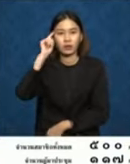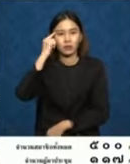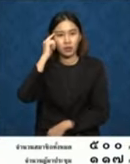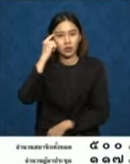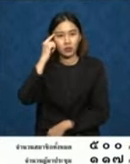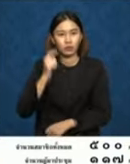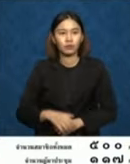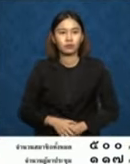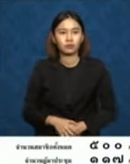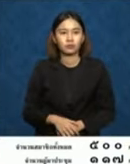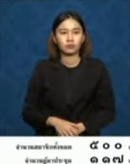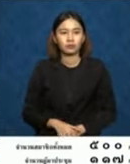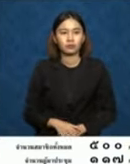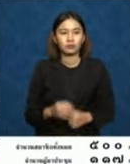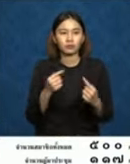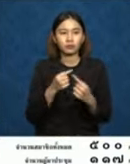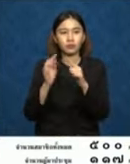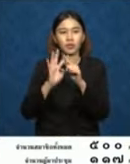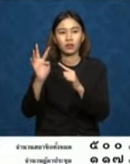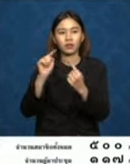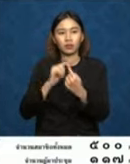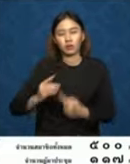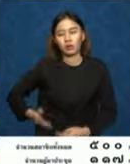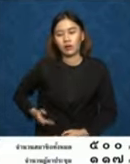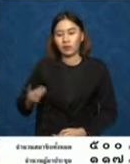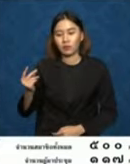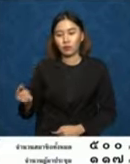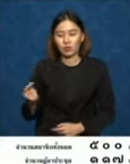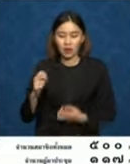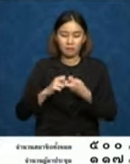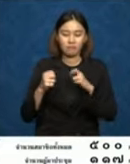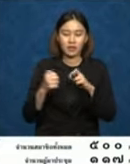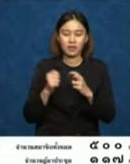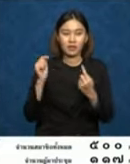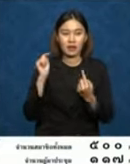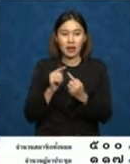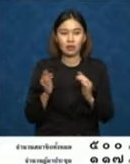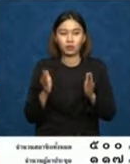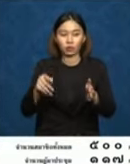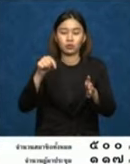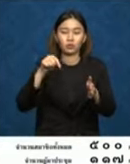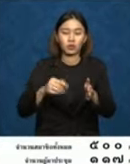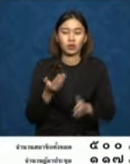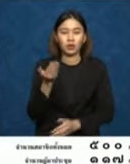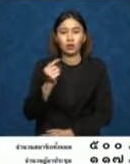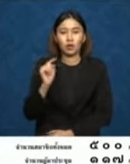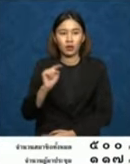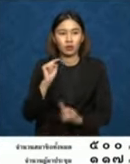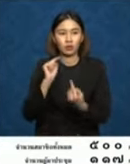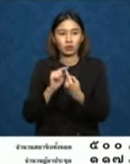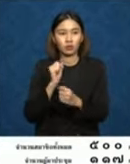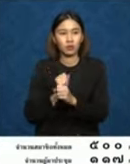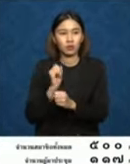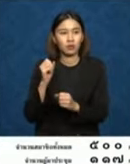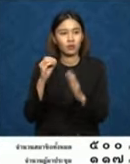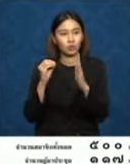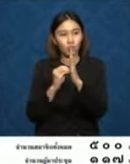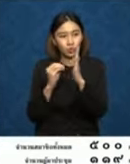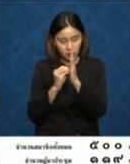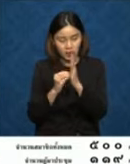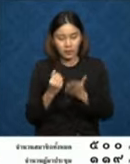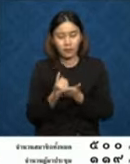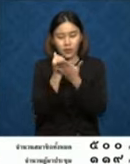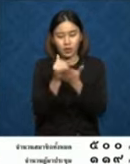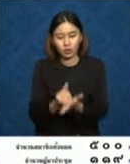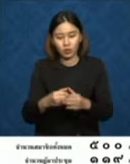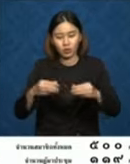ากครับเรื่องที่4ครับปัญหาสุนัขจรที่มีจำนวนมากขึ้นในชุมชนแฟลต19ถึง22นะครับขอให้ปศุสัตว์กรุงเทพมหานครนะครับมาทำหมัน